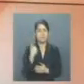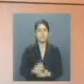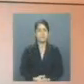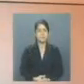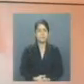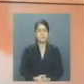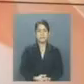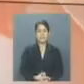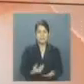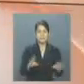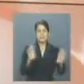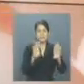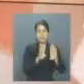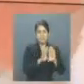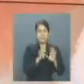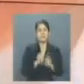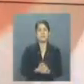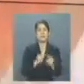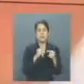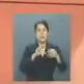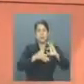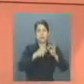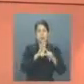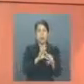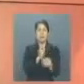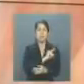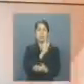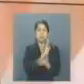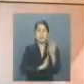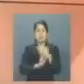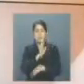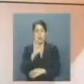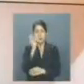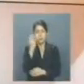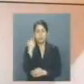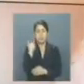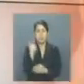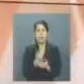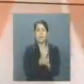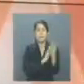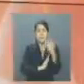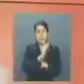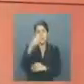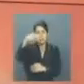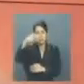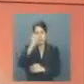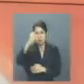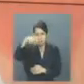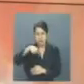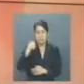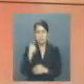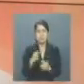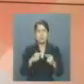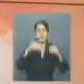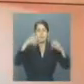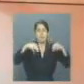พิธีปิดการแข่งขันอาเซียนพาราเกมส์ที่อินโดนีเซียนะครับเป็นไปด้วยความเรียบง่ายนะครับโดยตลอดทั้งพิธีปิดนั้นมีฝนตกลงมาอย่างต่อเ